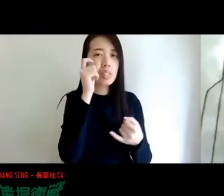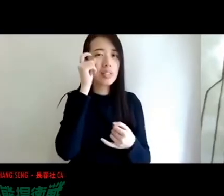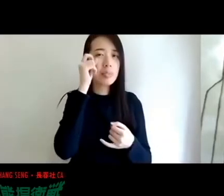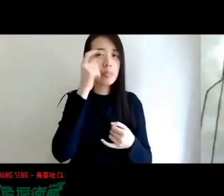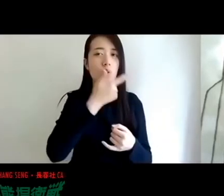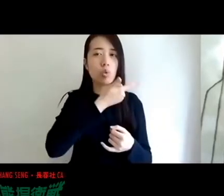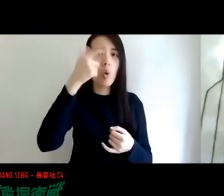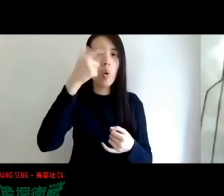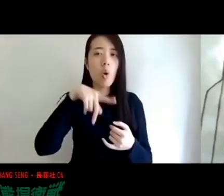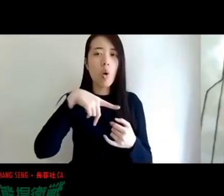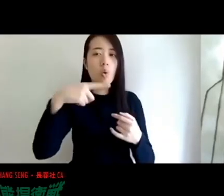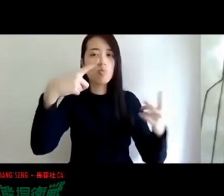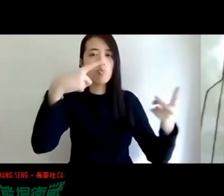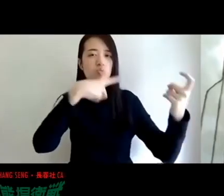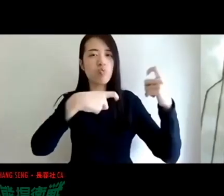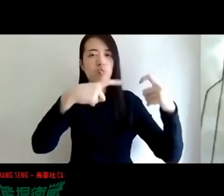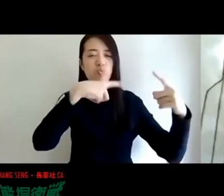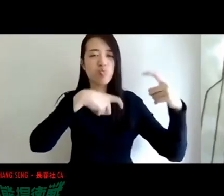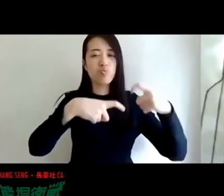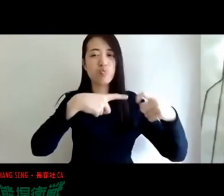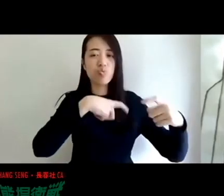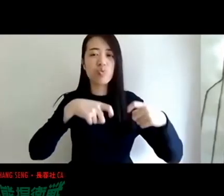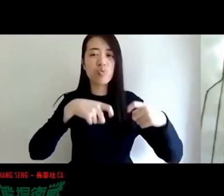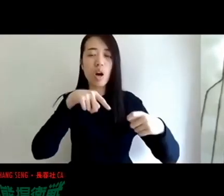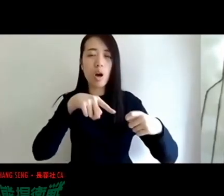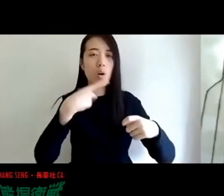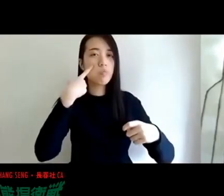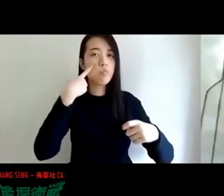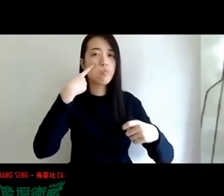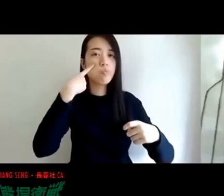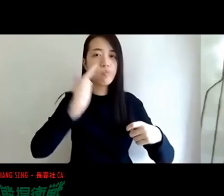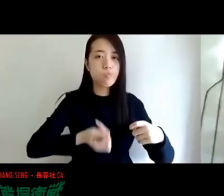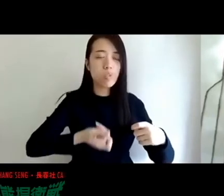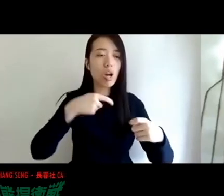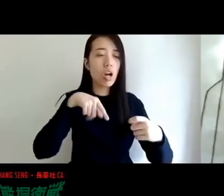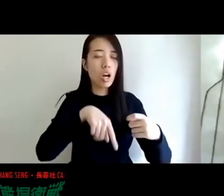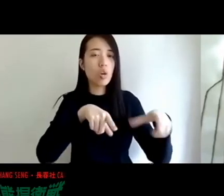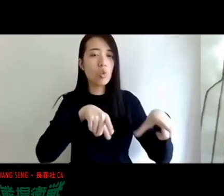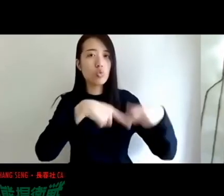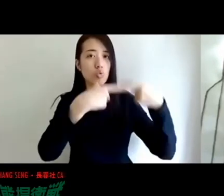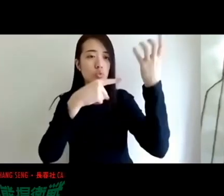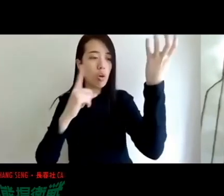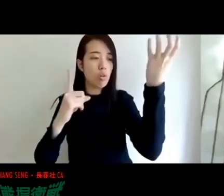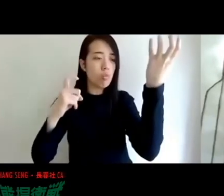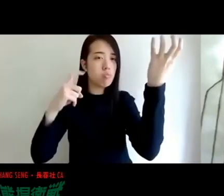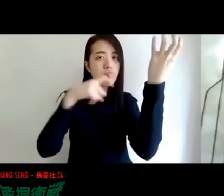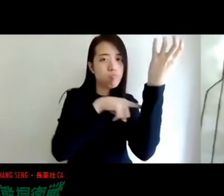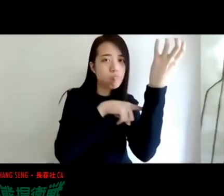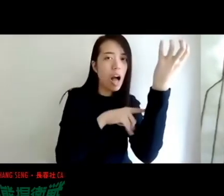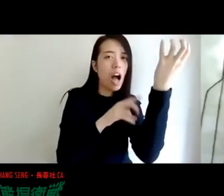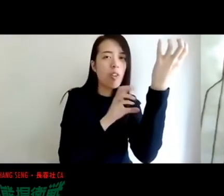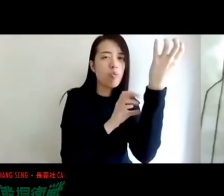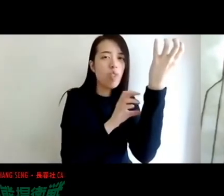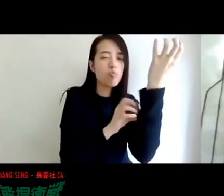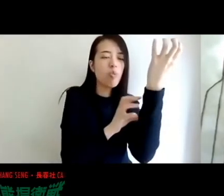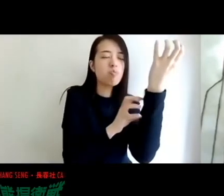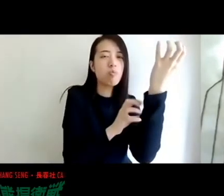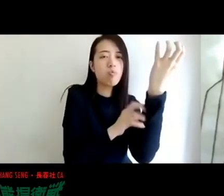蟲呢去很容易去吃它的樹幹或者不同的部分。